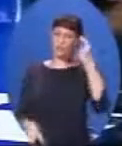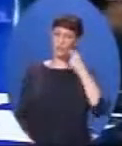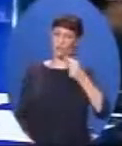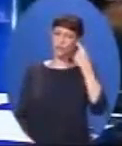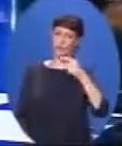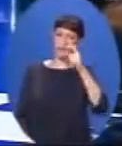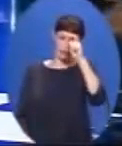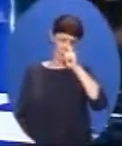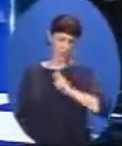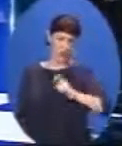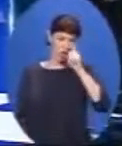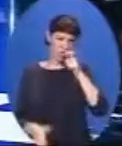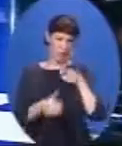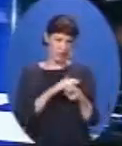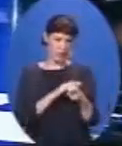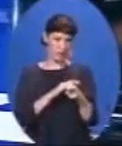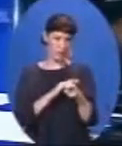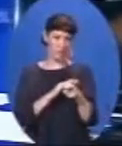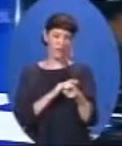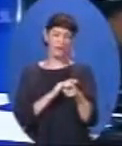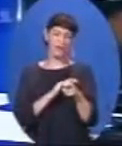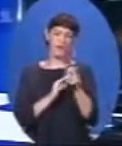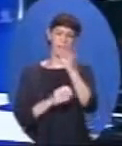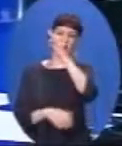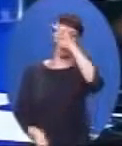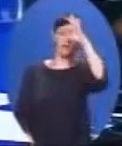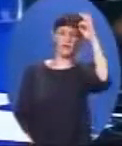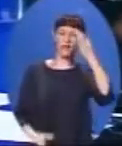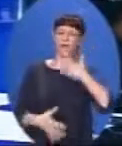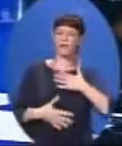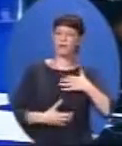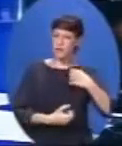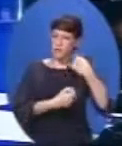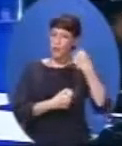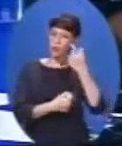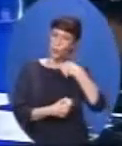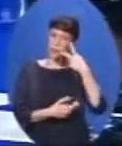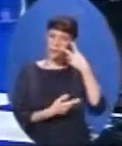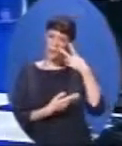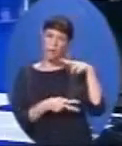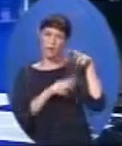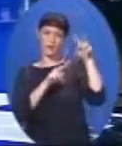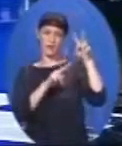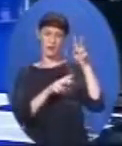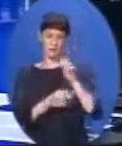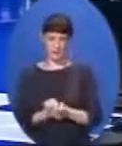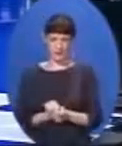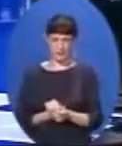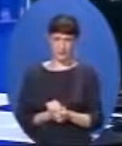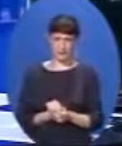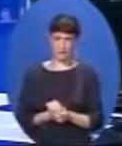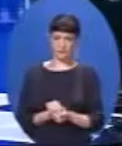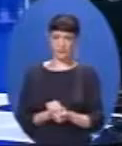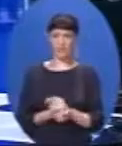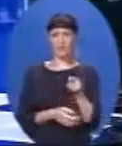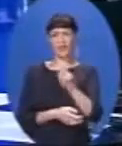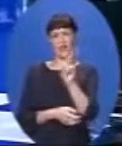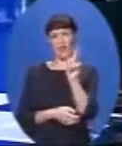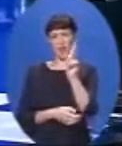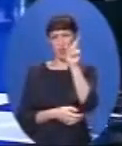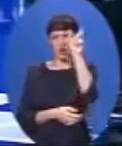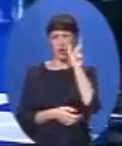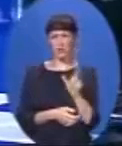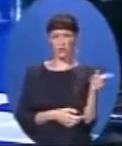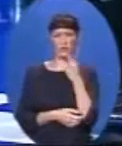כי זה לא גיבור תרבות, זה אתה גיבורה. היא גיבורת התרבות שלך. אתה החלטת שגיבורת תרבות. היא גיבורת התרבות שלך. אתה במדינה, כל מי שמכניסים אותו